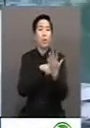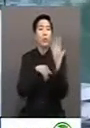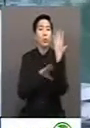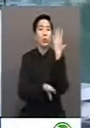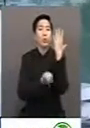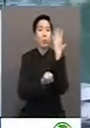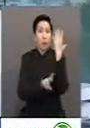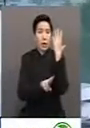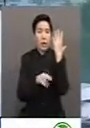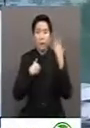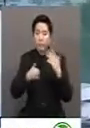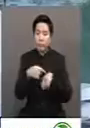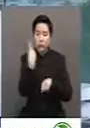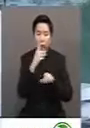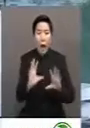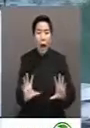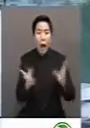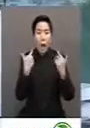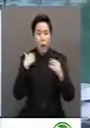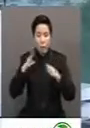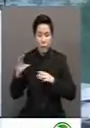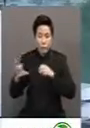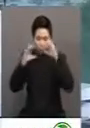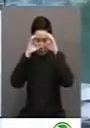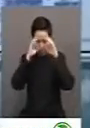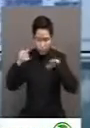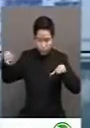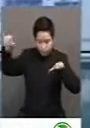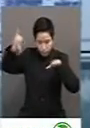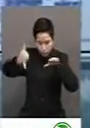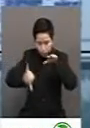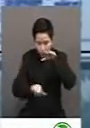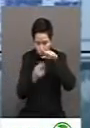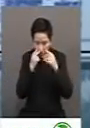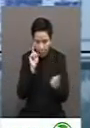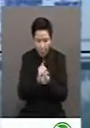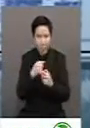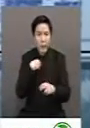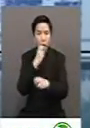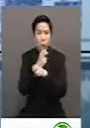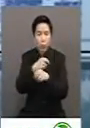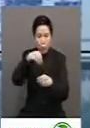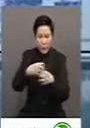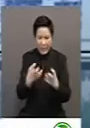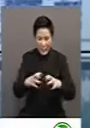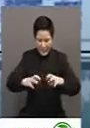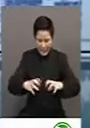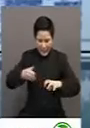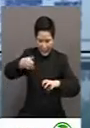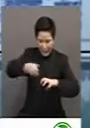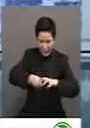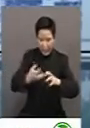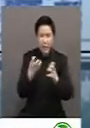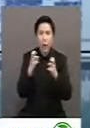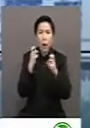ราษฎร์ธานีนะคะซึ่งล่าสุดเองค่ะชุดประดาน้ำไปพบโครงกระดูกนะคะโดยระบุเลยค่ะว่าติดอยู่ในซอกหินจุดดำน้ำบ